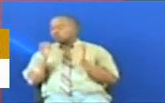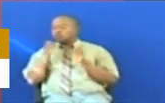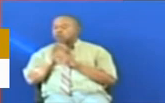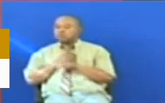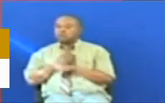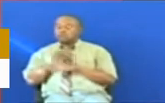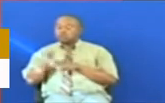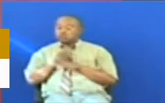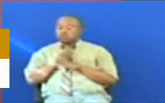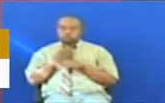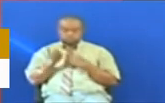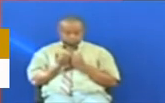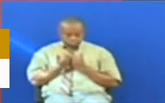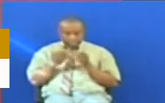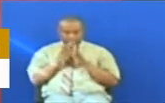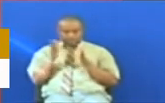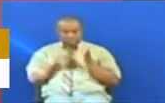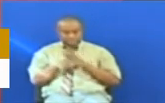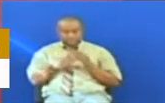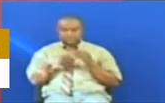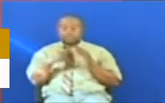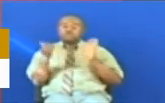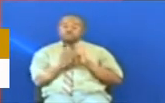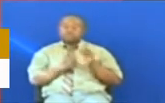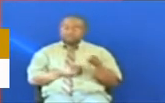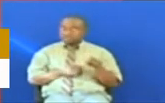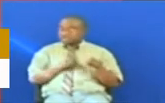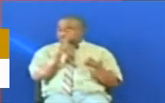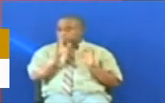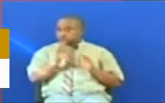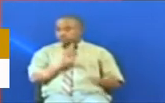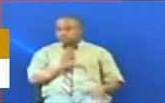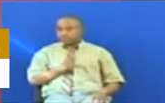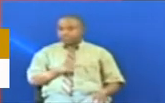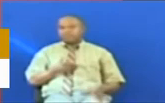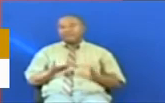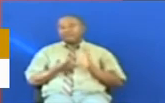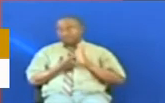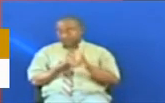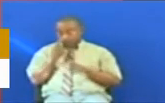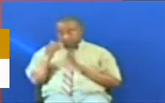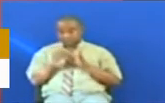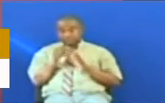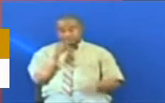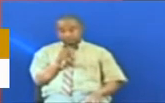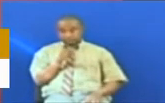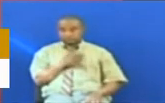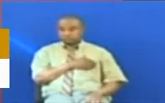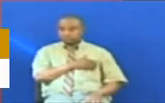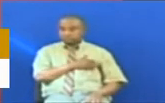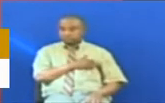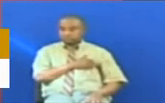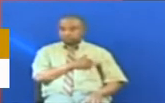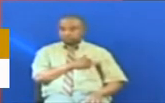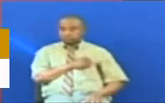ya nafasi katika taasisi fulani. Kwa hiyo hii haipendezi. Na ukiangalia sheria hii, Mheshimiwa Speaker, part